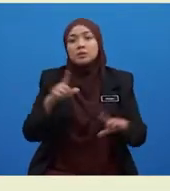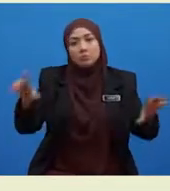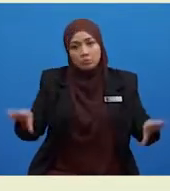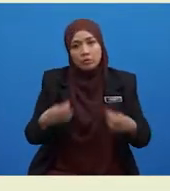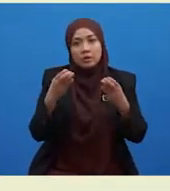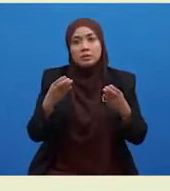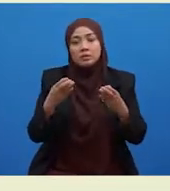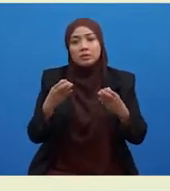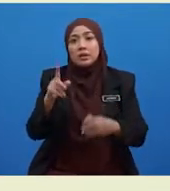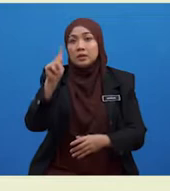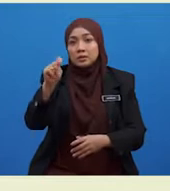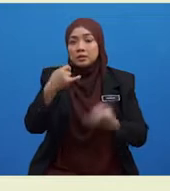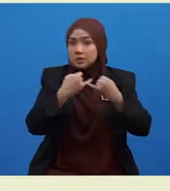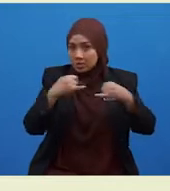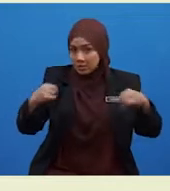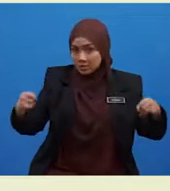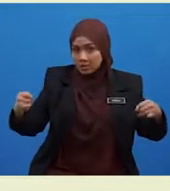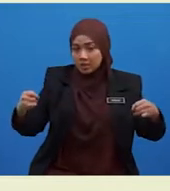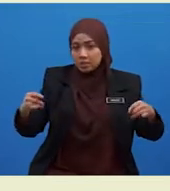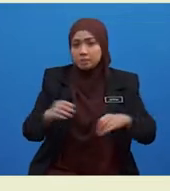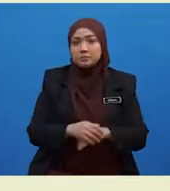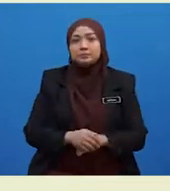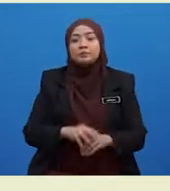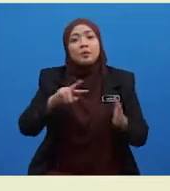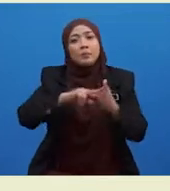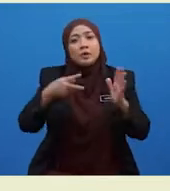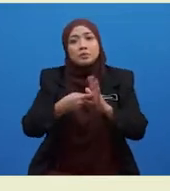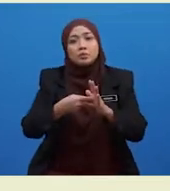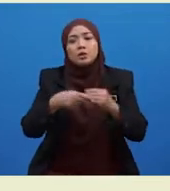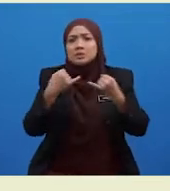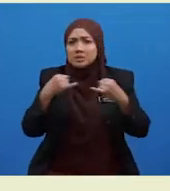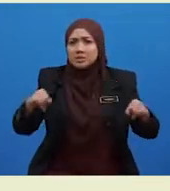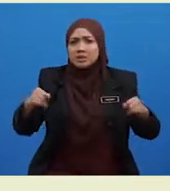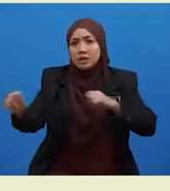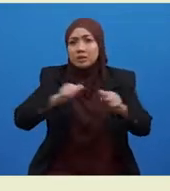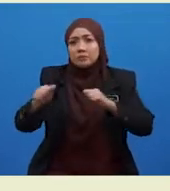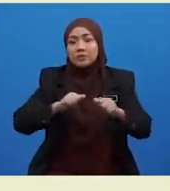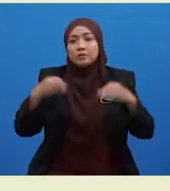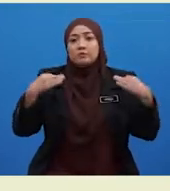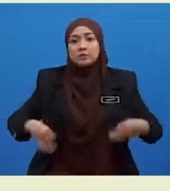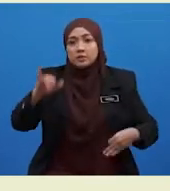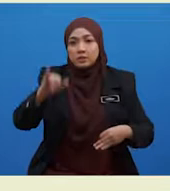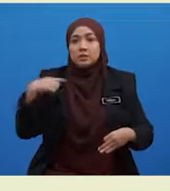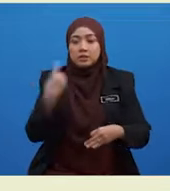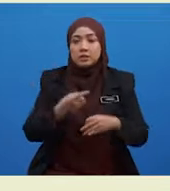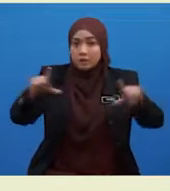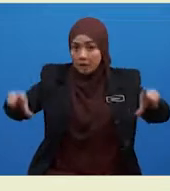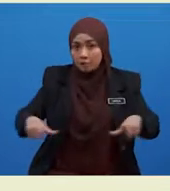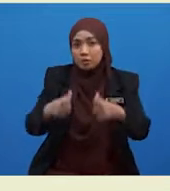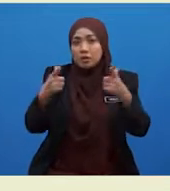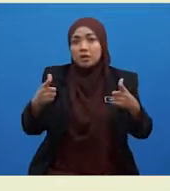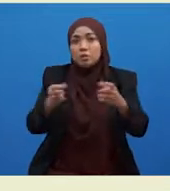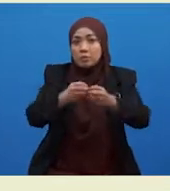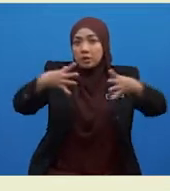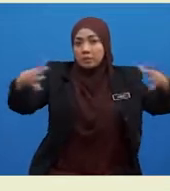type. Jenis adalah jenis aktiviti fizikal yang anda lakukan untuk mengembangkan komponen kejegasan